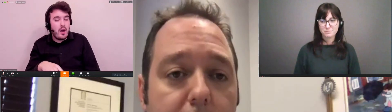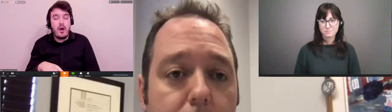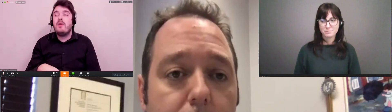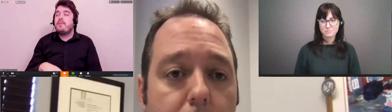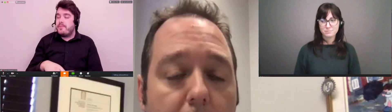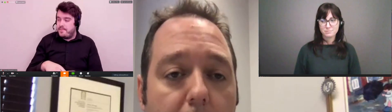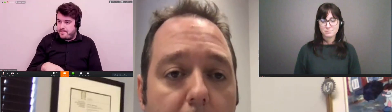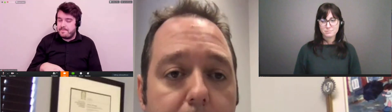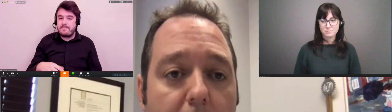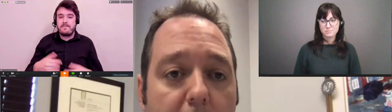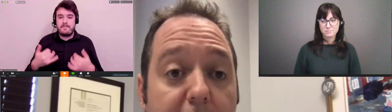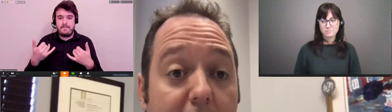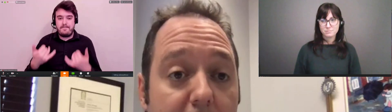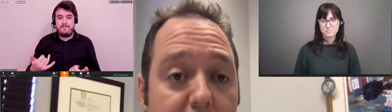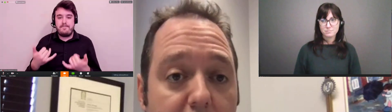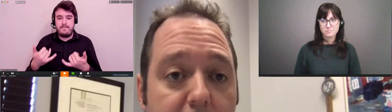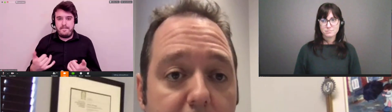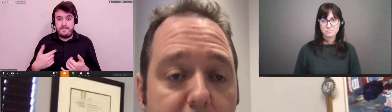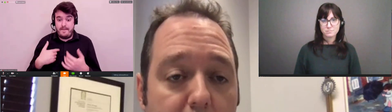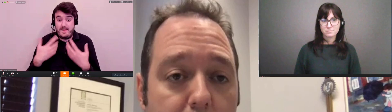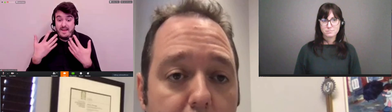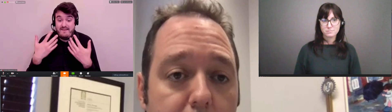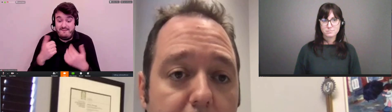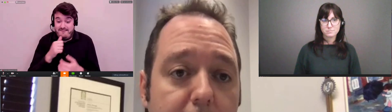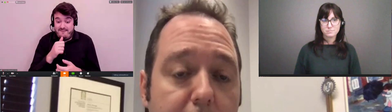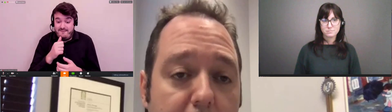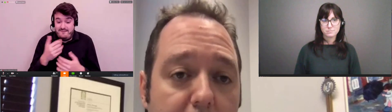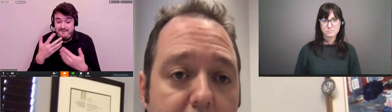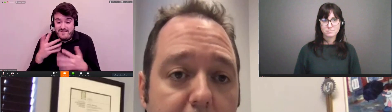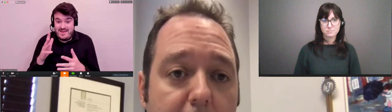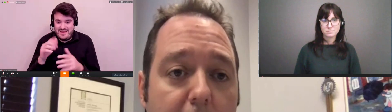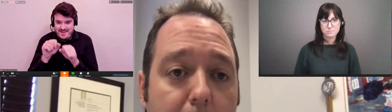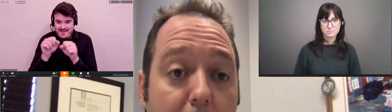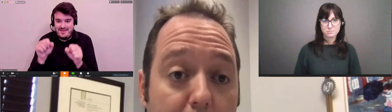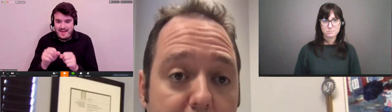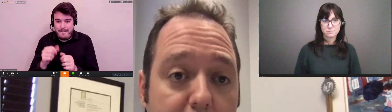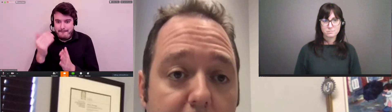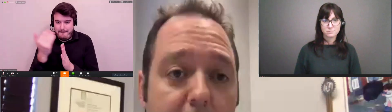train de finaliser un système. Nous avons déjà des